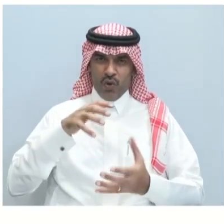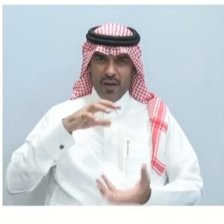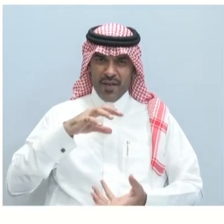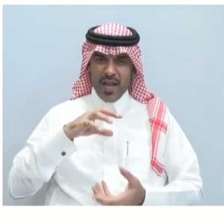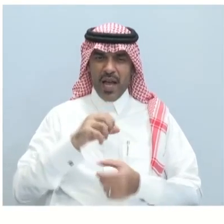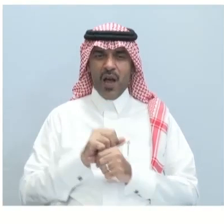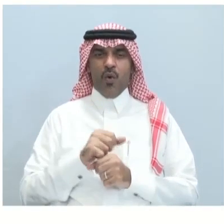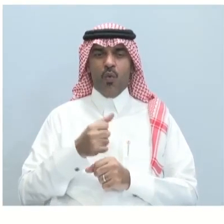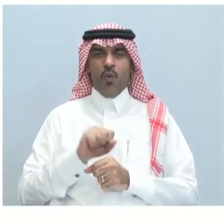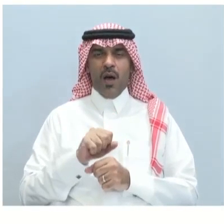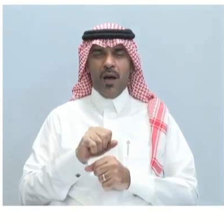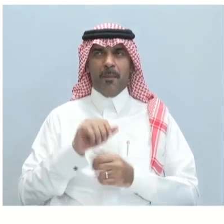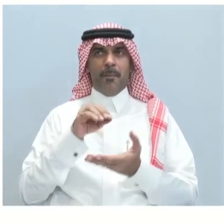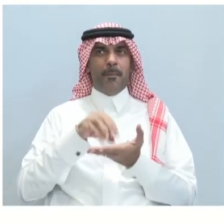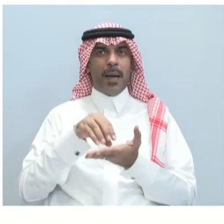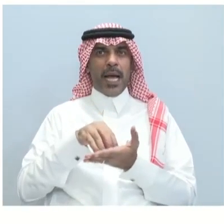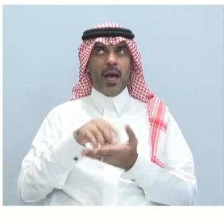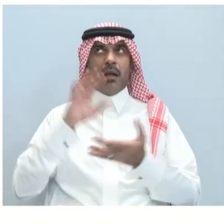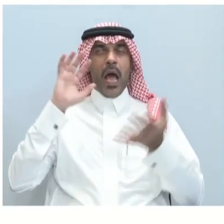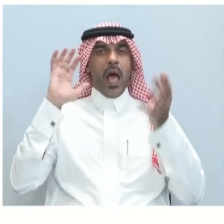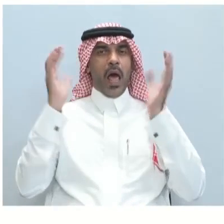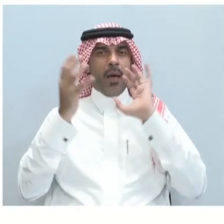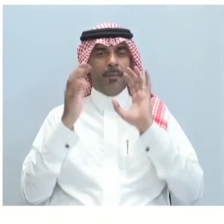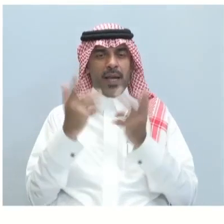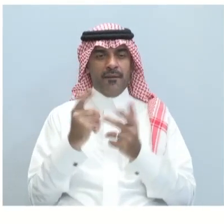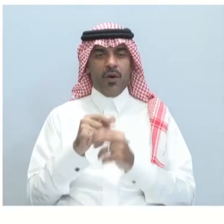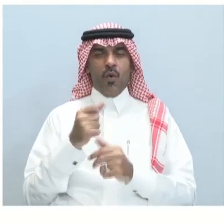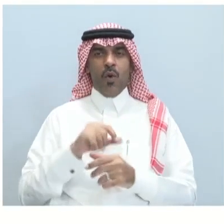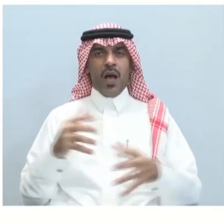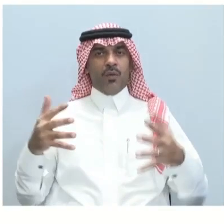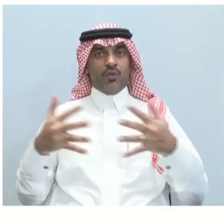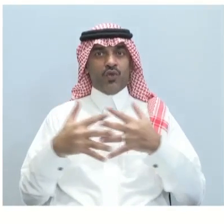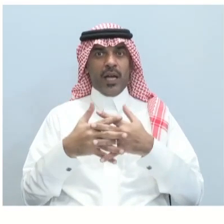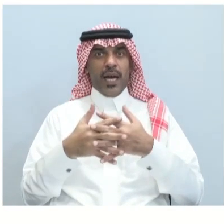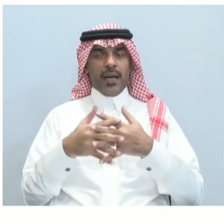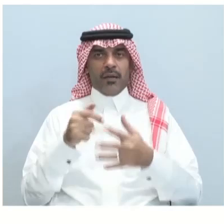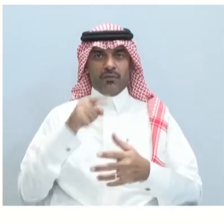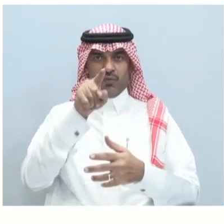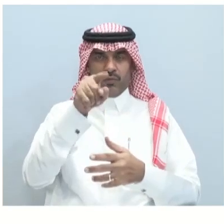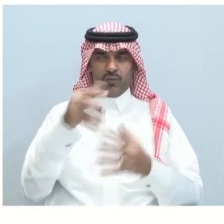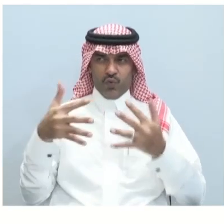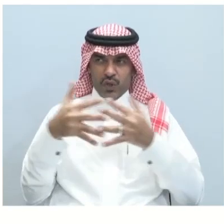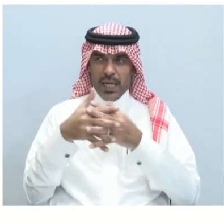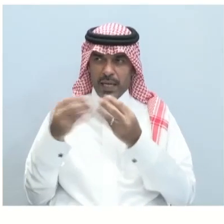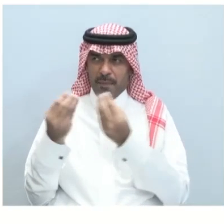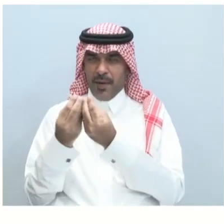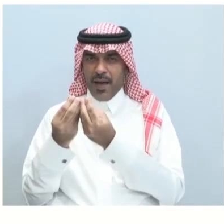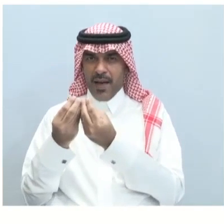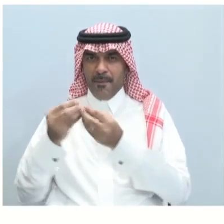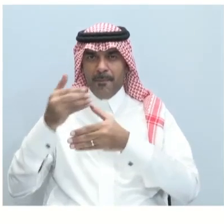جغرافيته ومكانته العالميه والمشاركه الايجابيه في بناء الوطن